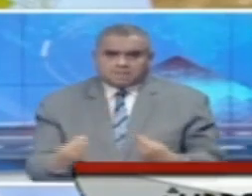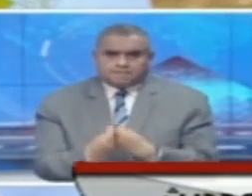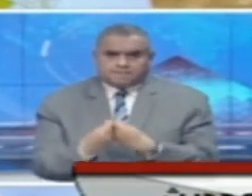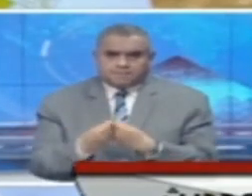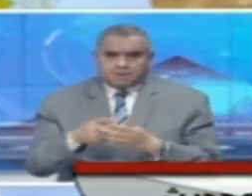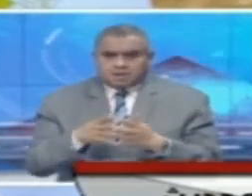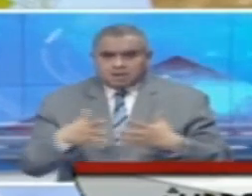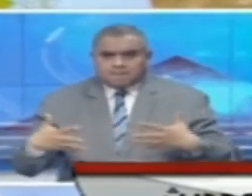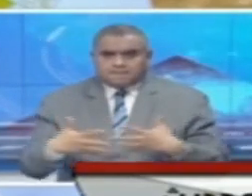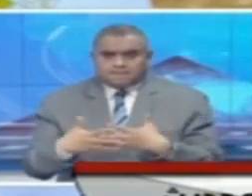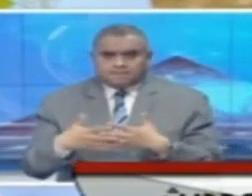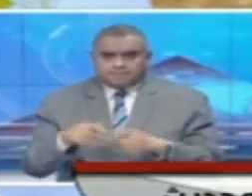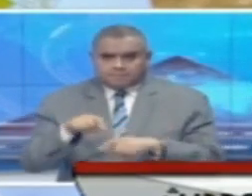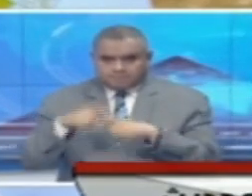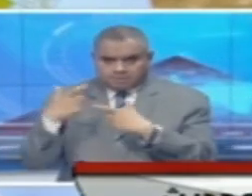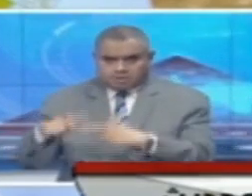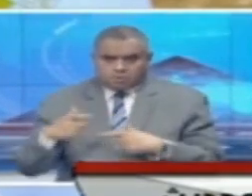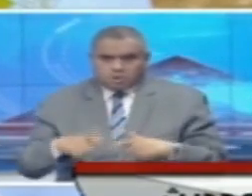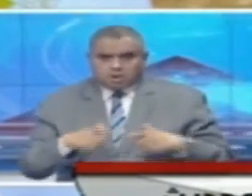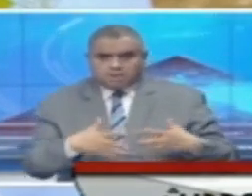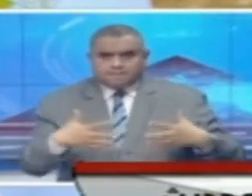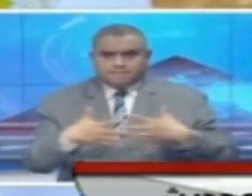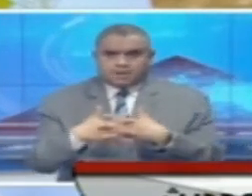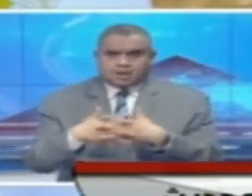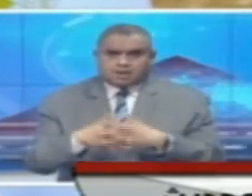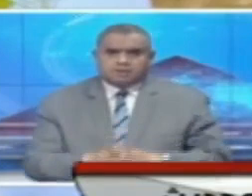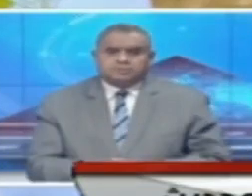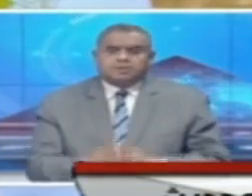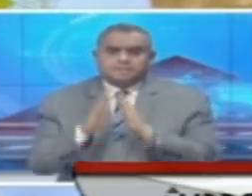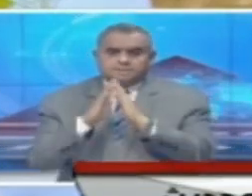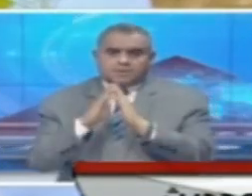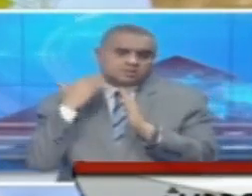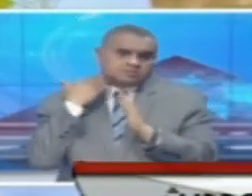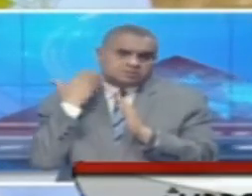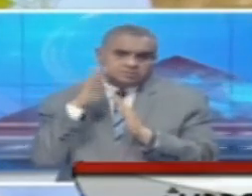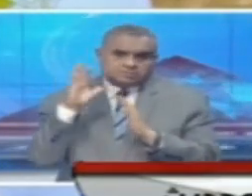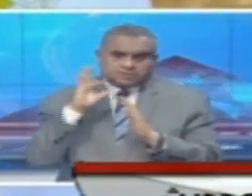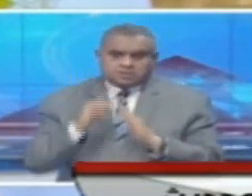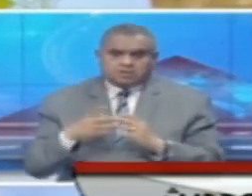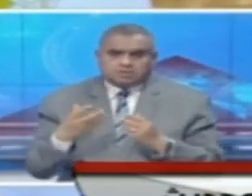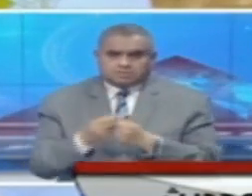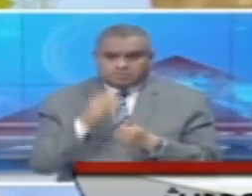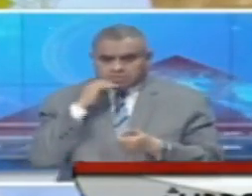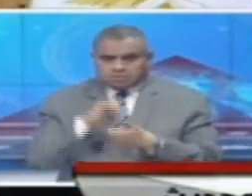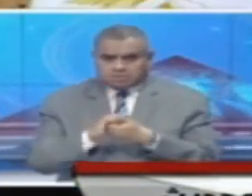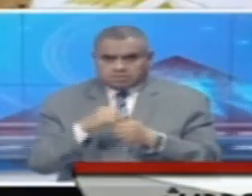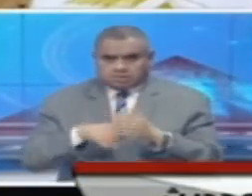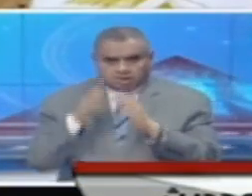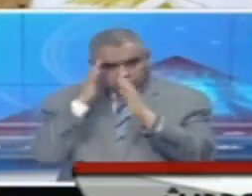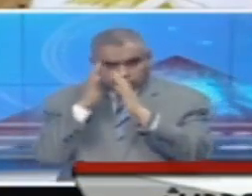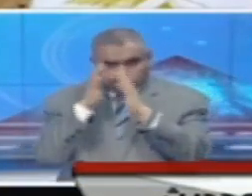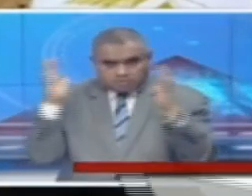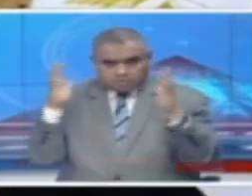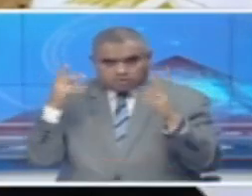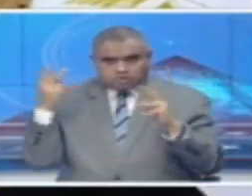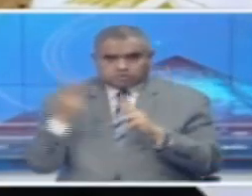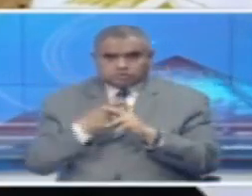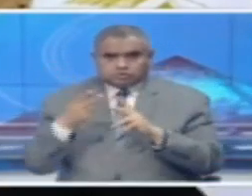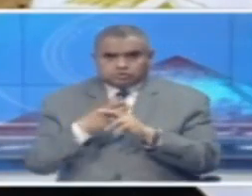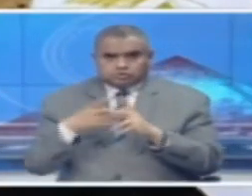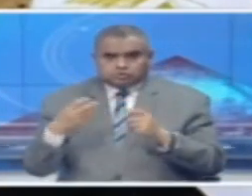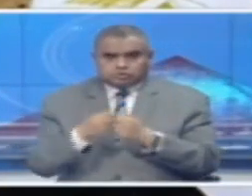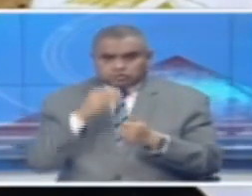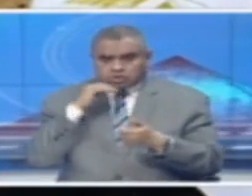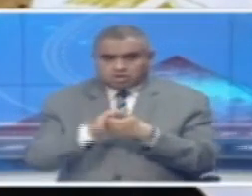ربوع وطننا العزيز مصر. وقد ساهم وعي هذا الشعب